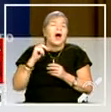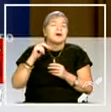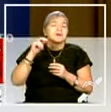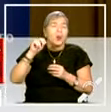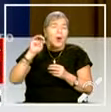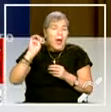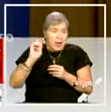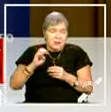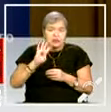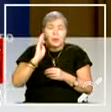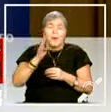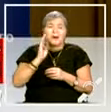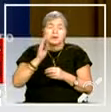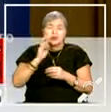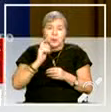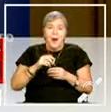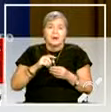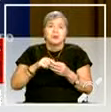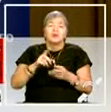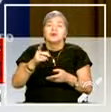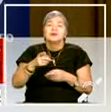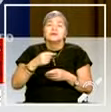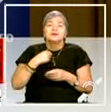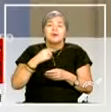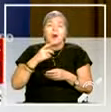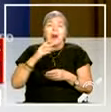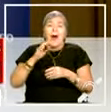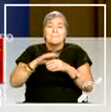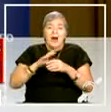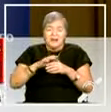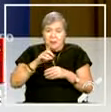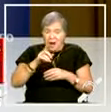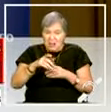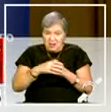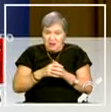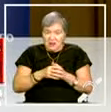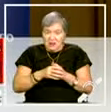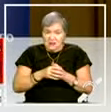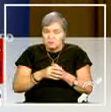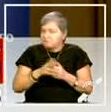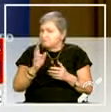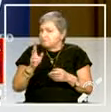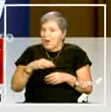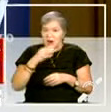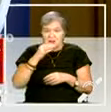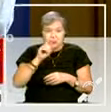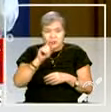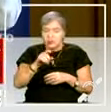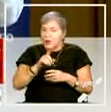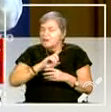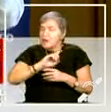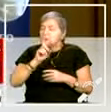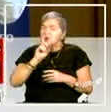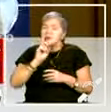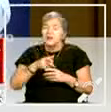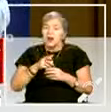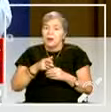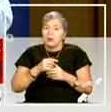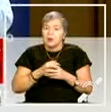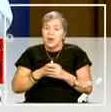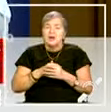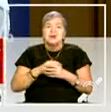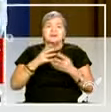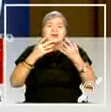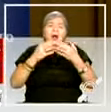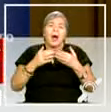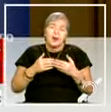OCDE și cu 44 de puncte sub media EU la matematică. Acest rezultat nu trebuie să îl